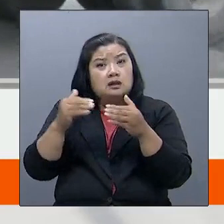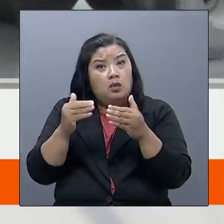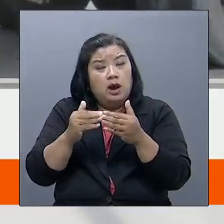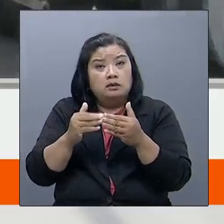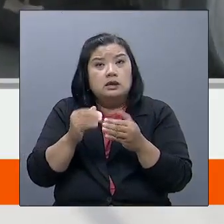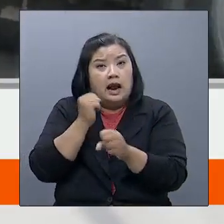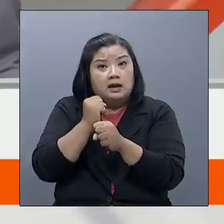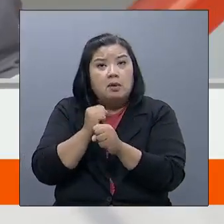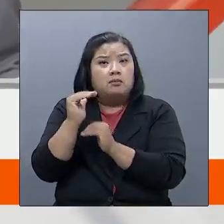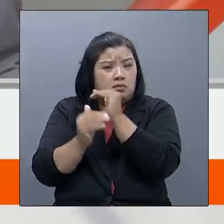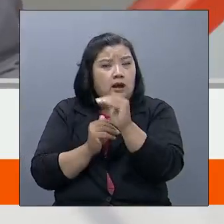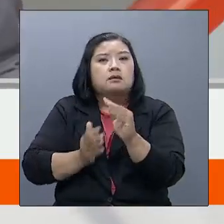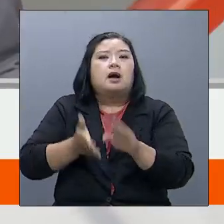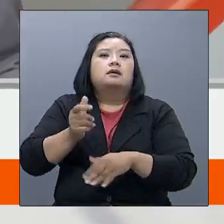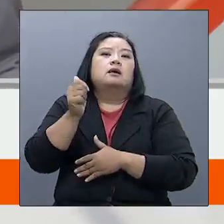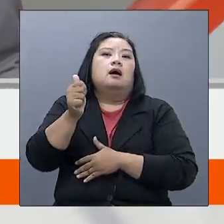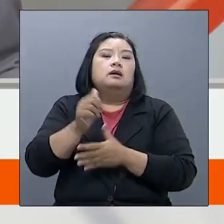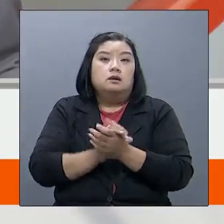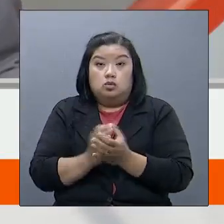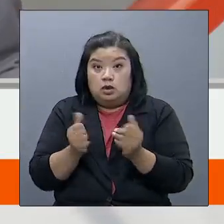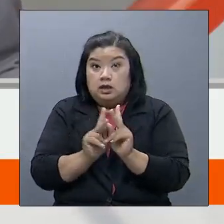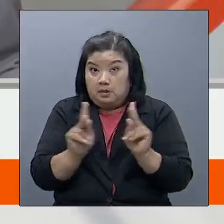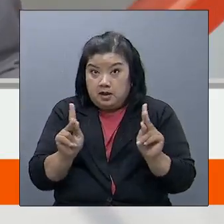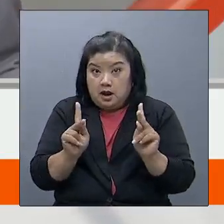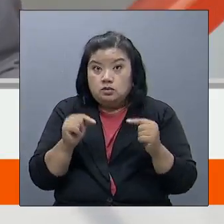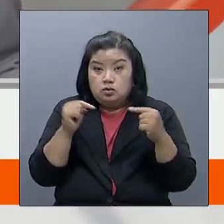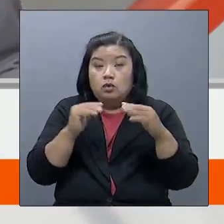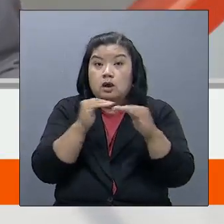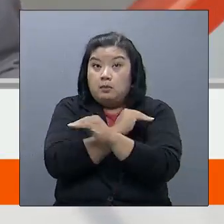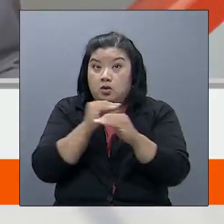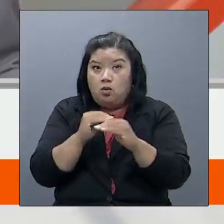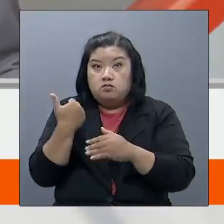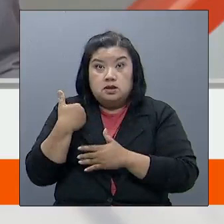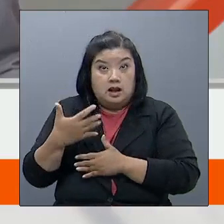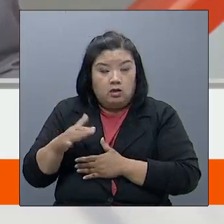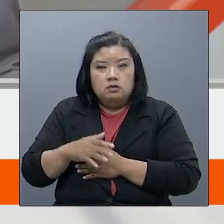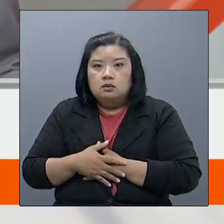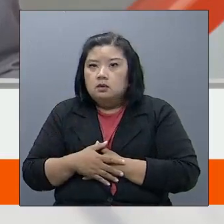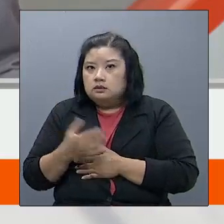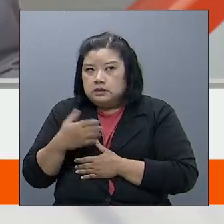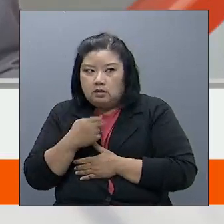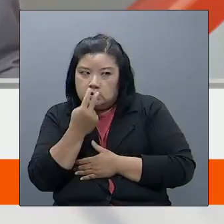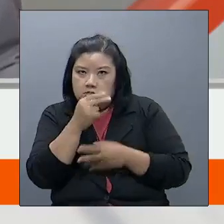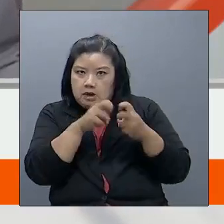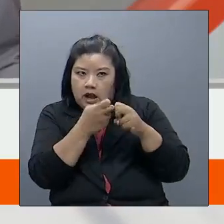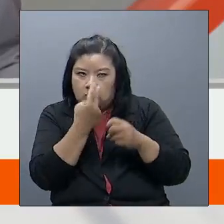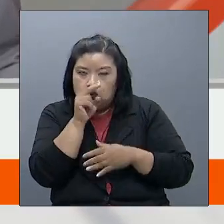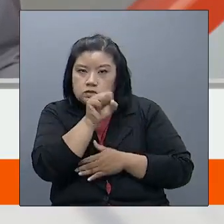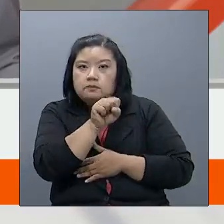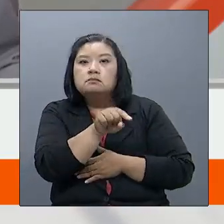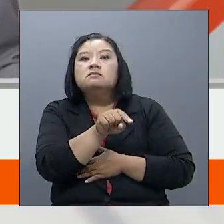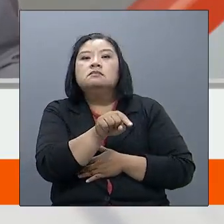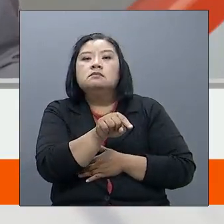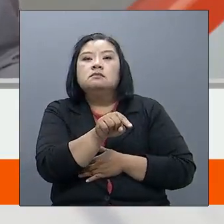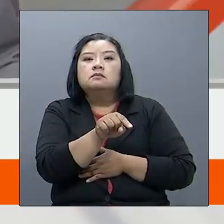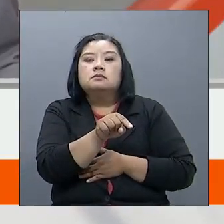าคมเนี่ยเขาก็ตั้งคณะกรรมการขึ้นมาตรวจสอบข้อเท็จจริงในฝั่งของกรมทางหลวงซึ่งก็ถูกเพ่งเล็งกันอยู่พอสมควรเนี่ยนะคะว่า